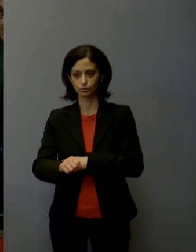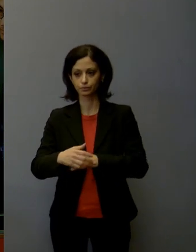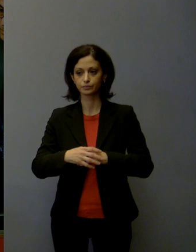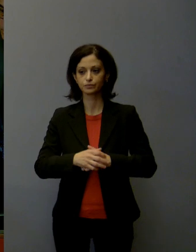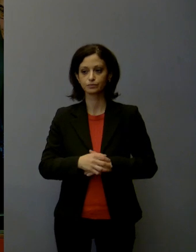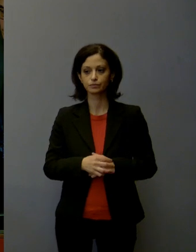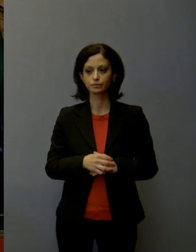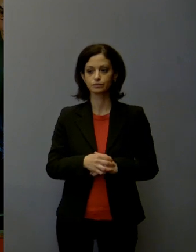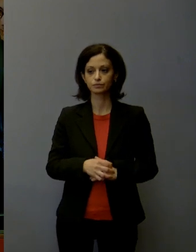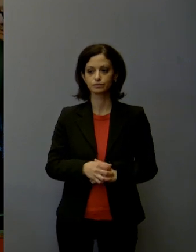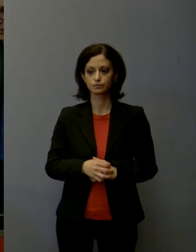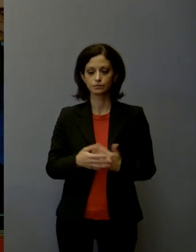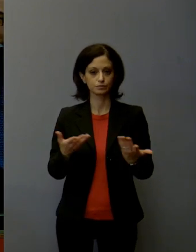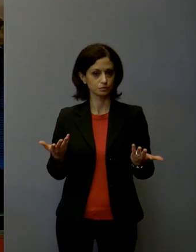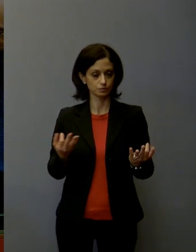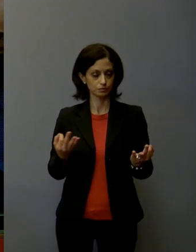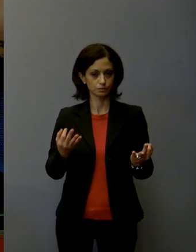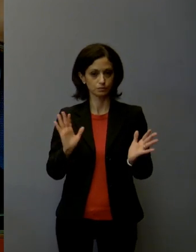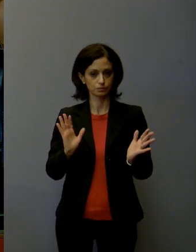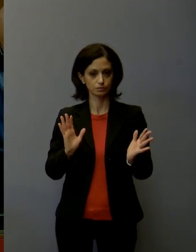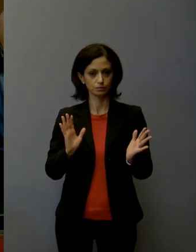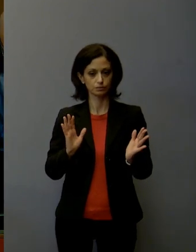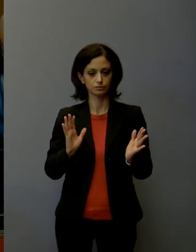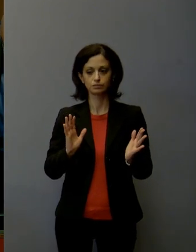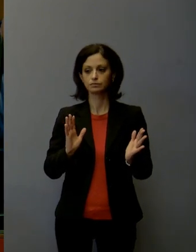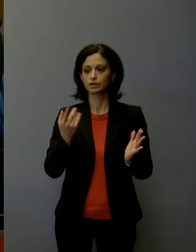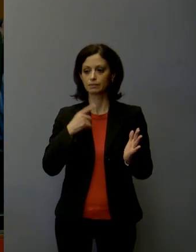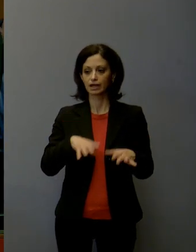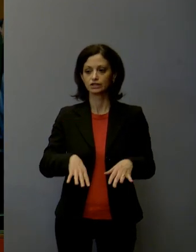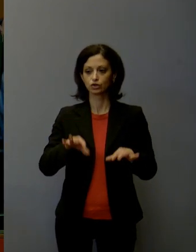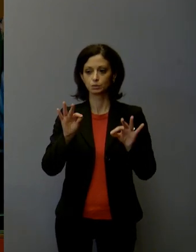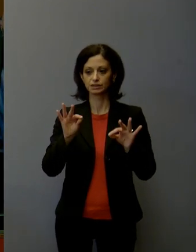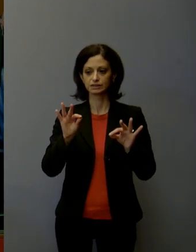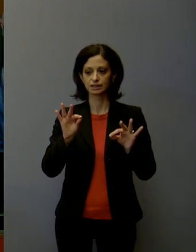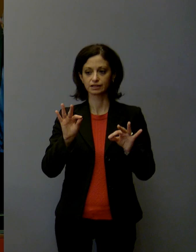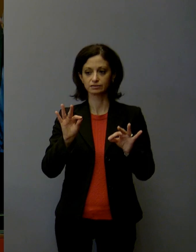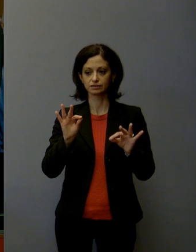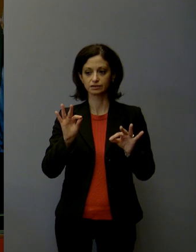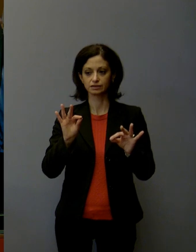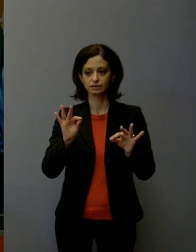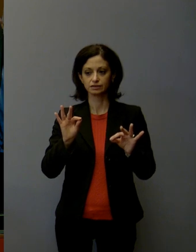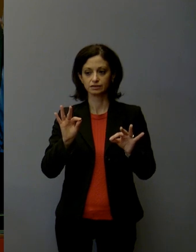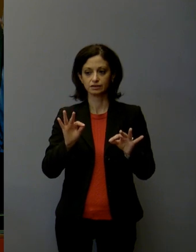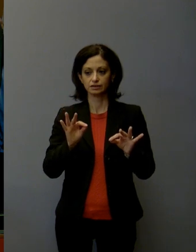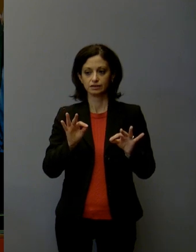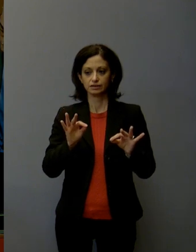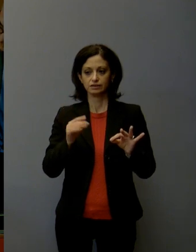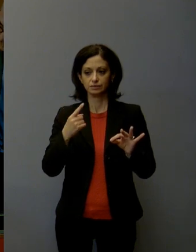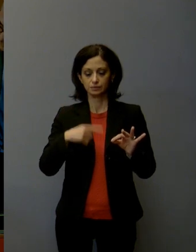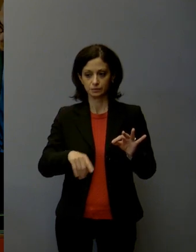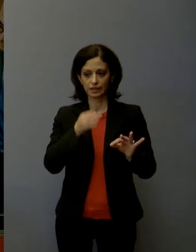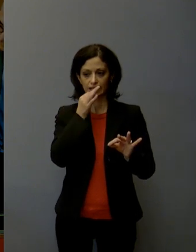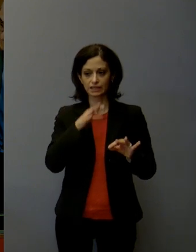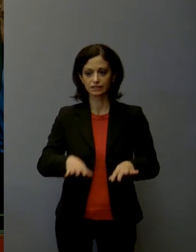No no è così giustamente perché è una sospensiva è una sospensiva quindi sospensione